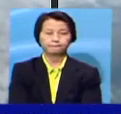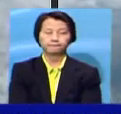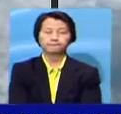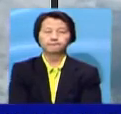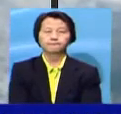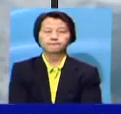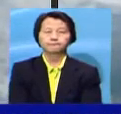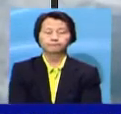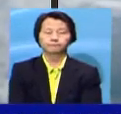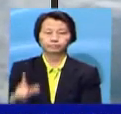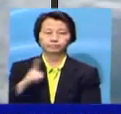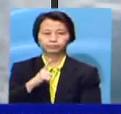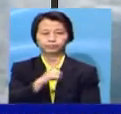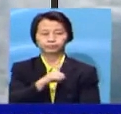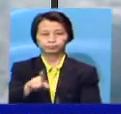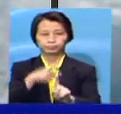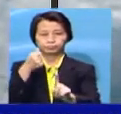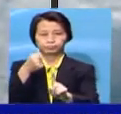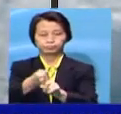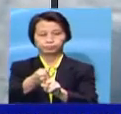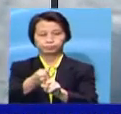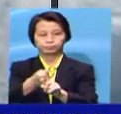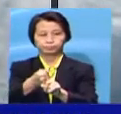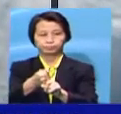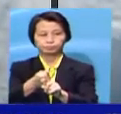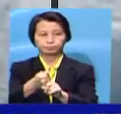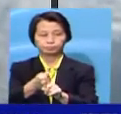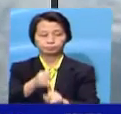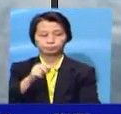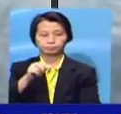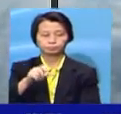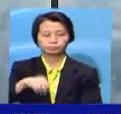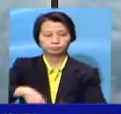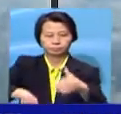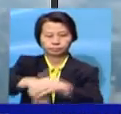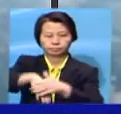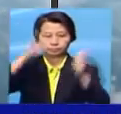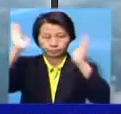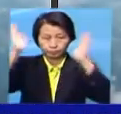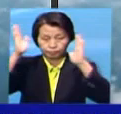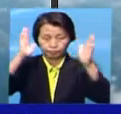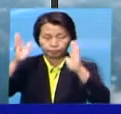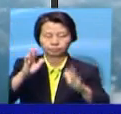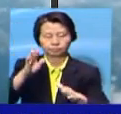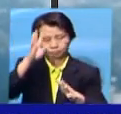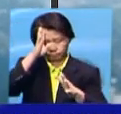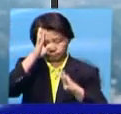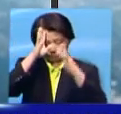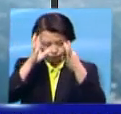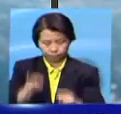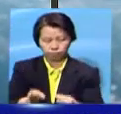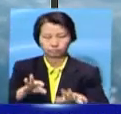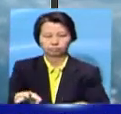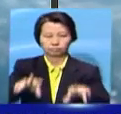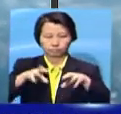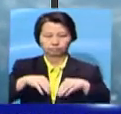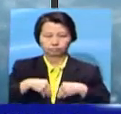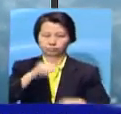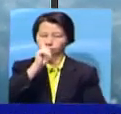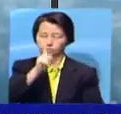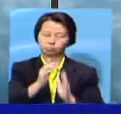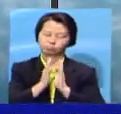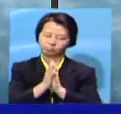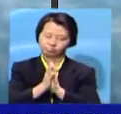peluang lembaga pengarah usahasama liabiliti terhad bola sepak Malaysia FM LP memutuskan hanya menerima satu